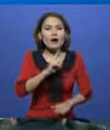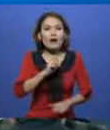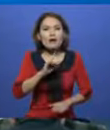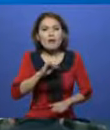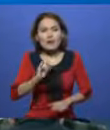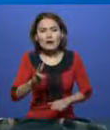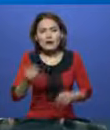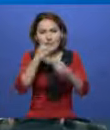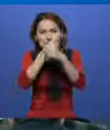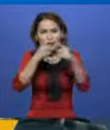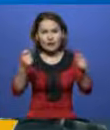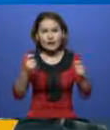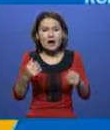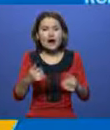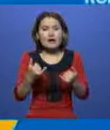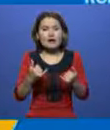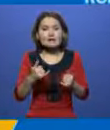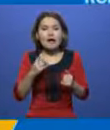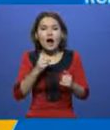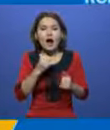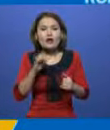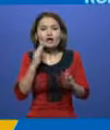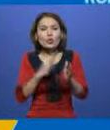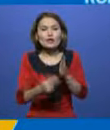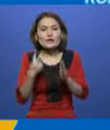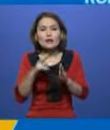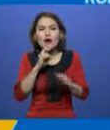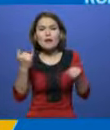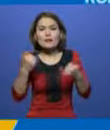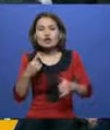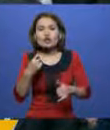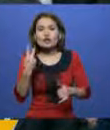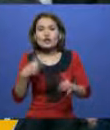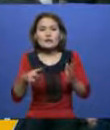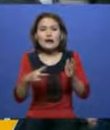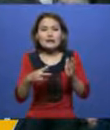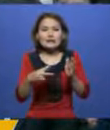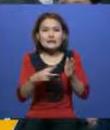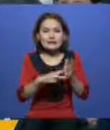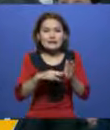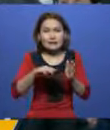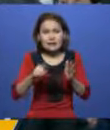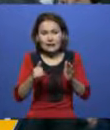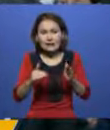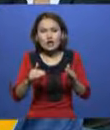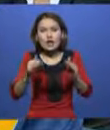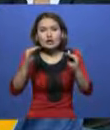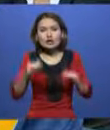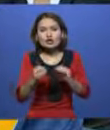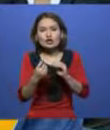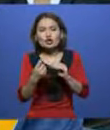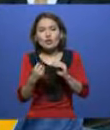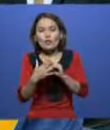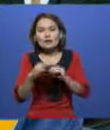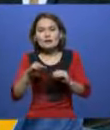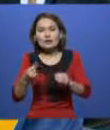мәлімдеді. Сала басшылары сұранысы жоғары Ай-92 бензинінің литрі енді 128 теңгеден 115 теңгеге түсетіндігін айтты. Дизель